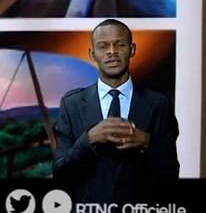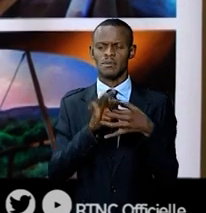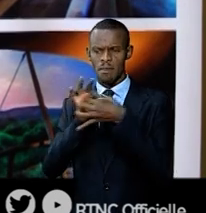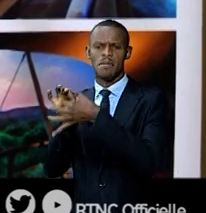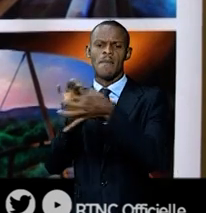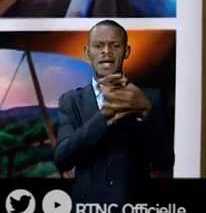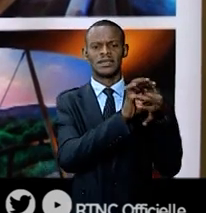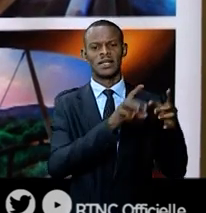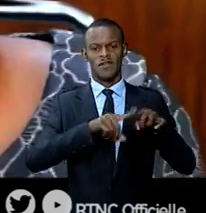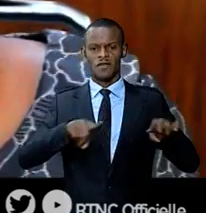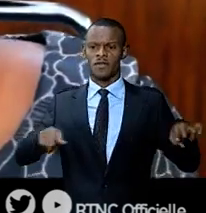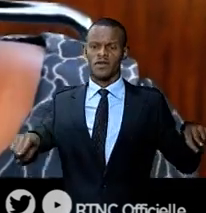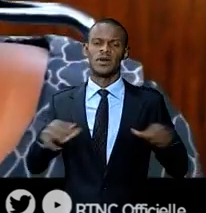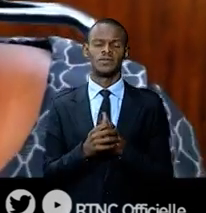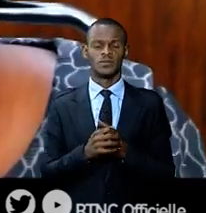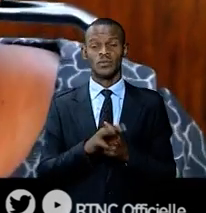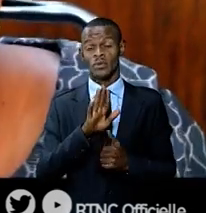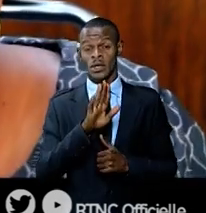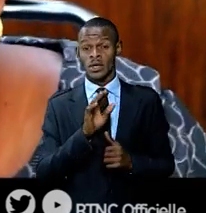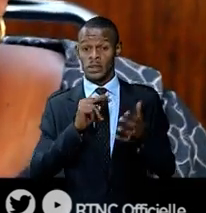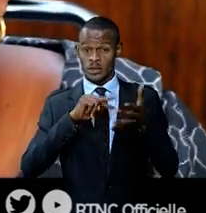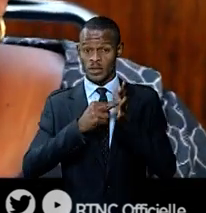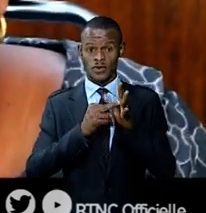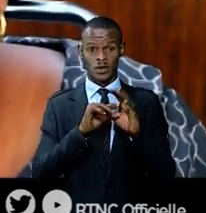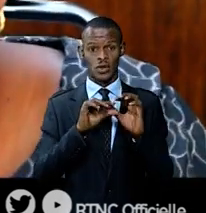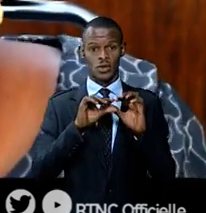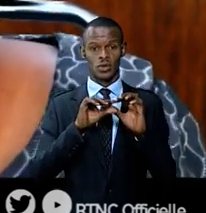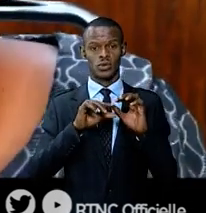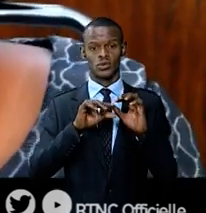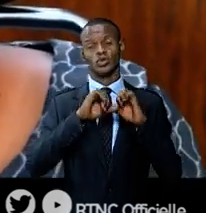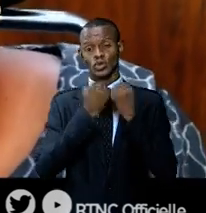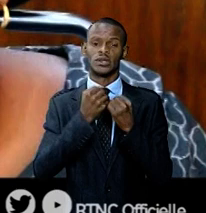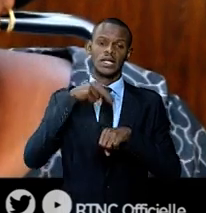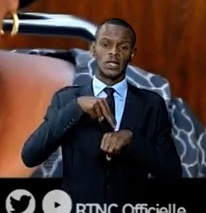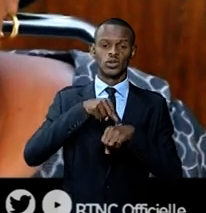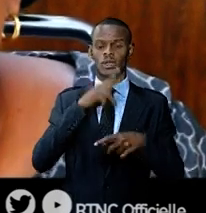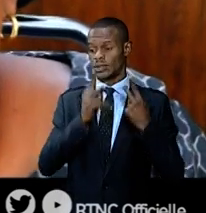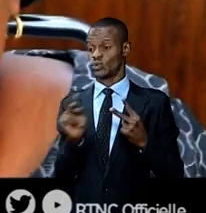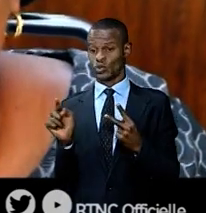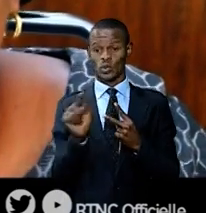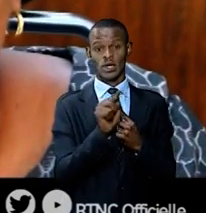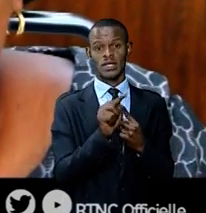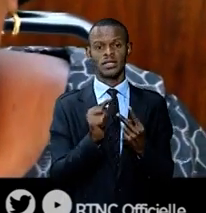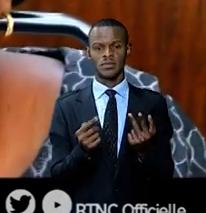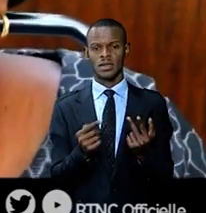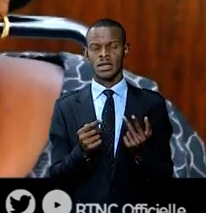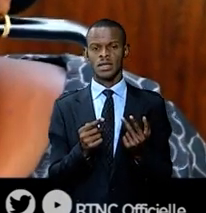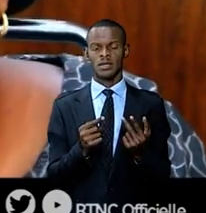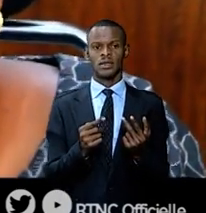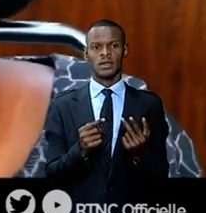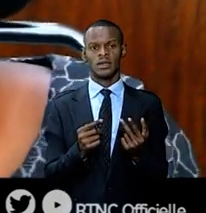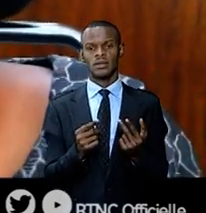partenaires que nous connaissons bien. Ce que l'Office national du tourisme doit percevoir